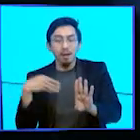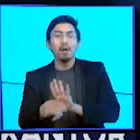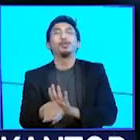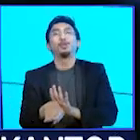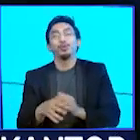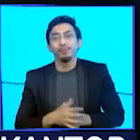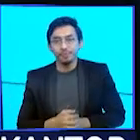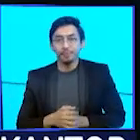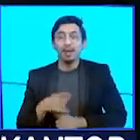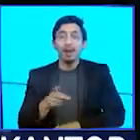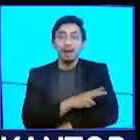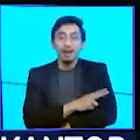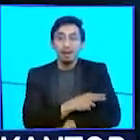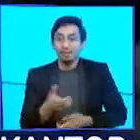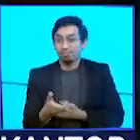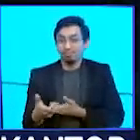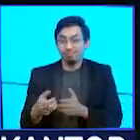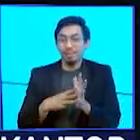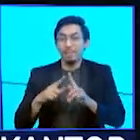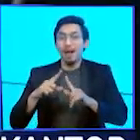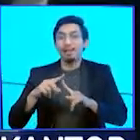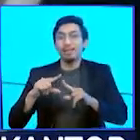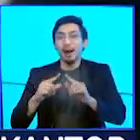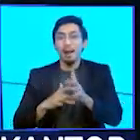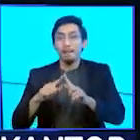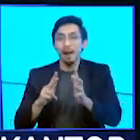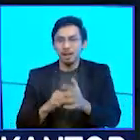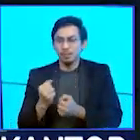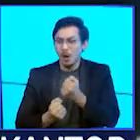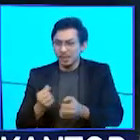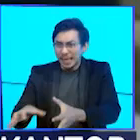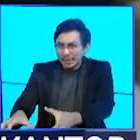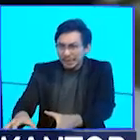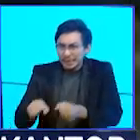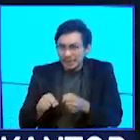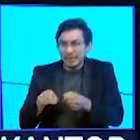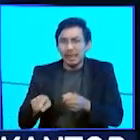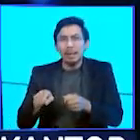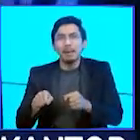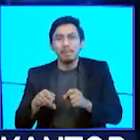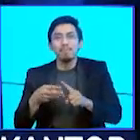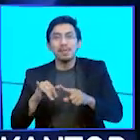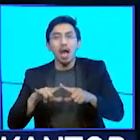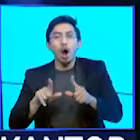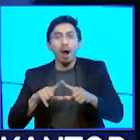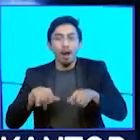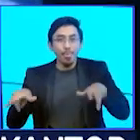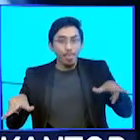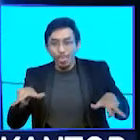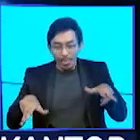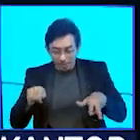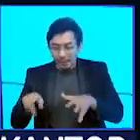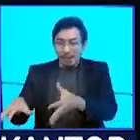kebakaran sektor Matraman berupaya mengevakuasi seekor biawak yang bersembunyi di balik meja kantor ekspedisi di kawasan hutan kayu selatan Jakarta Timur